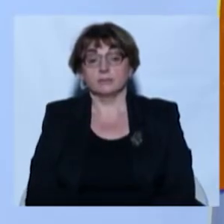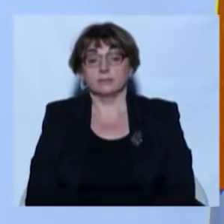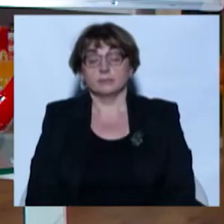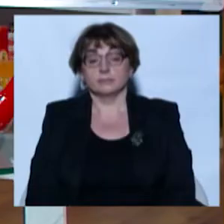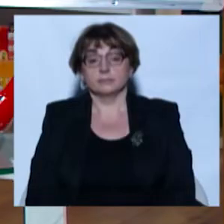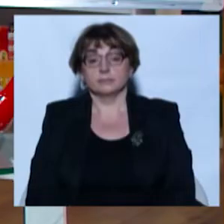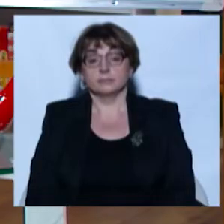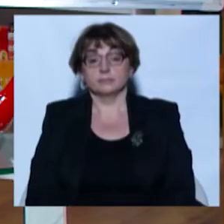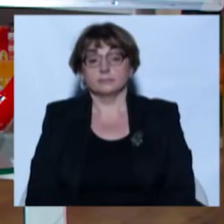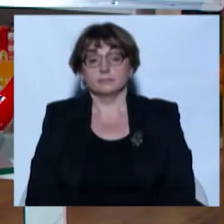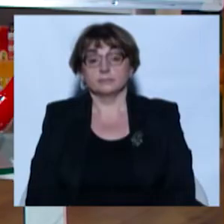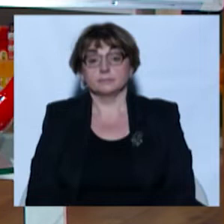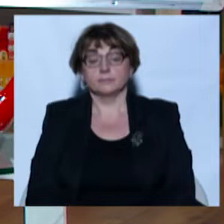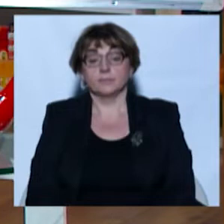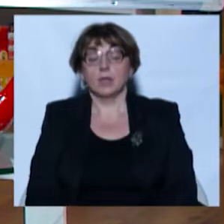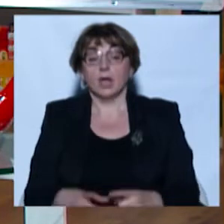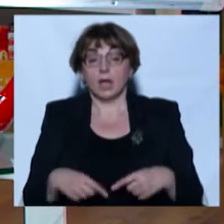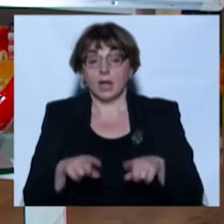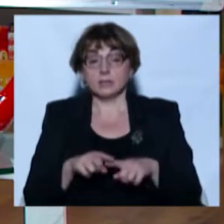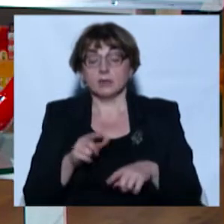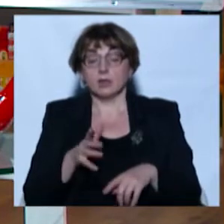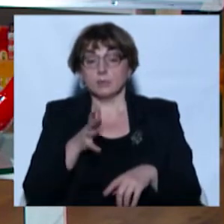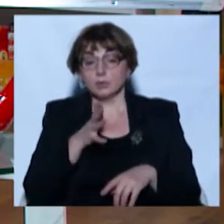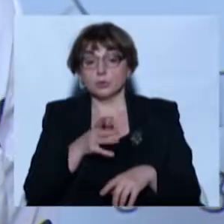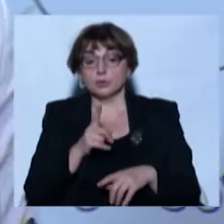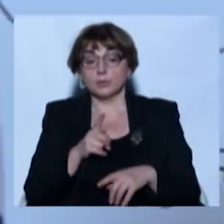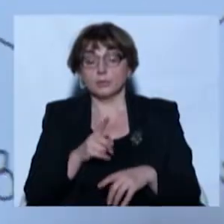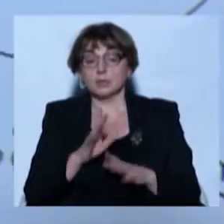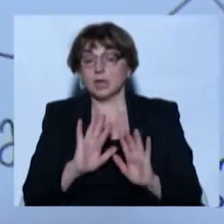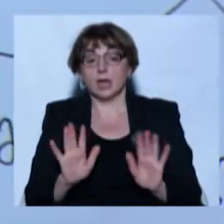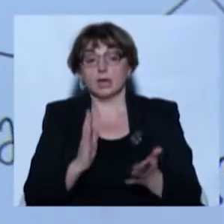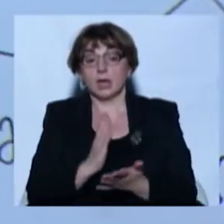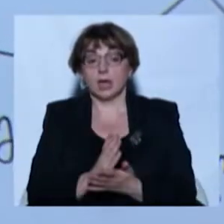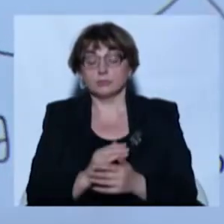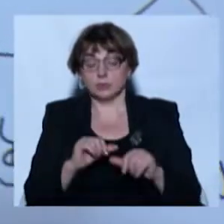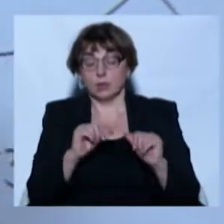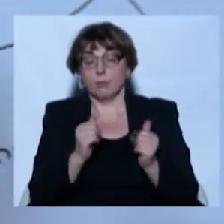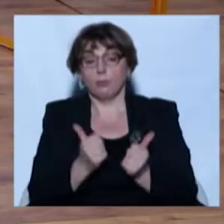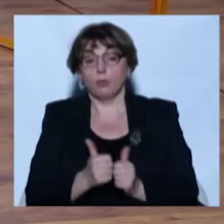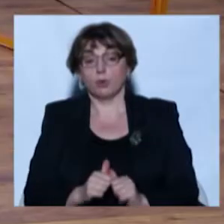გამჭვირვალე. ამავე დროს ვთქვით, რომ მას არ აქვს ფორმა.